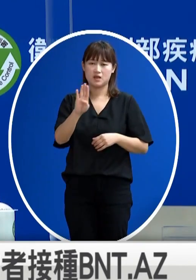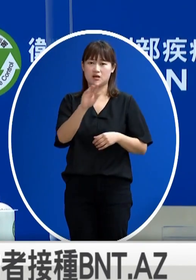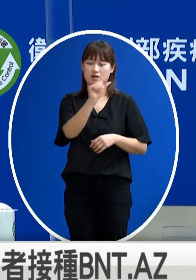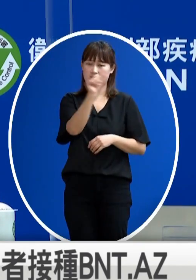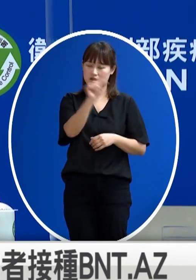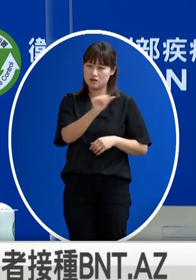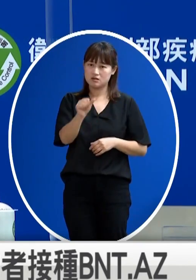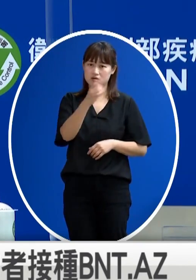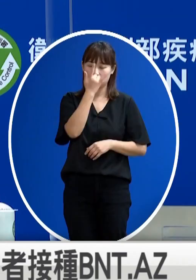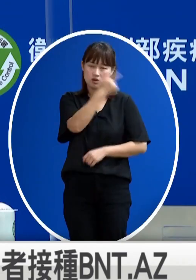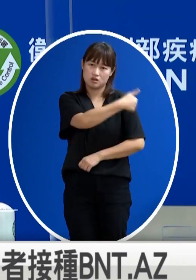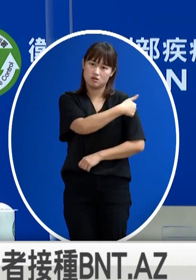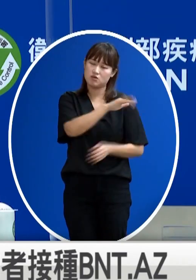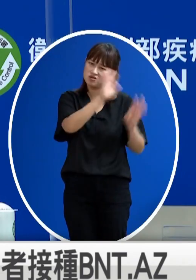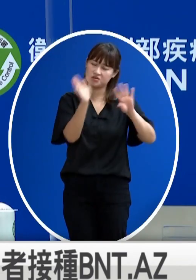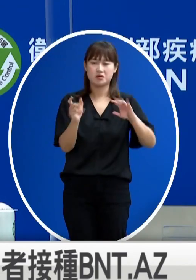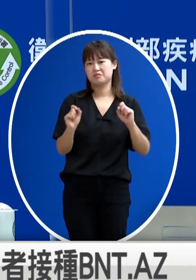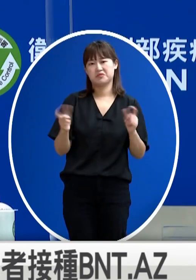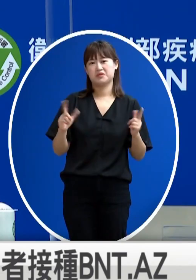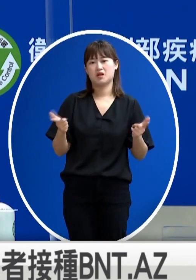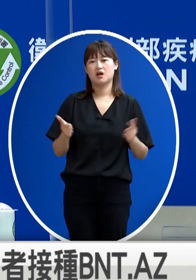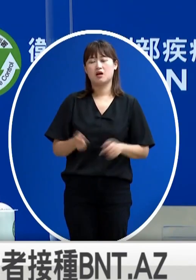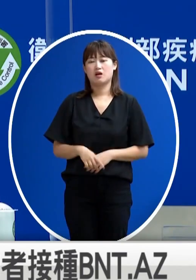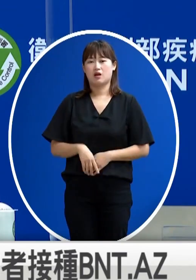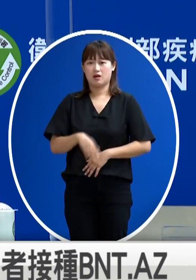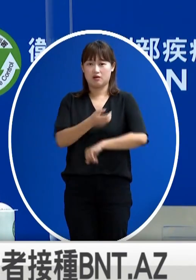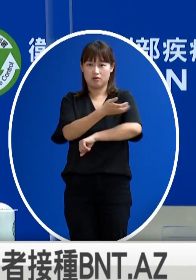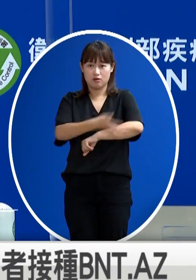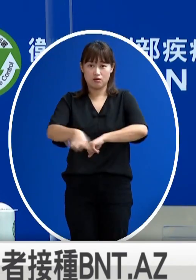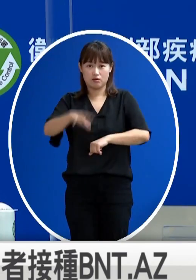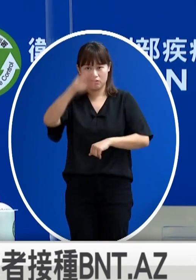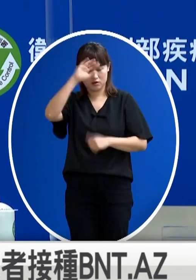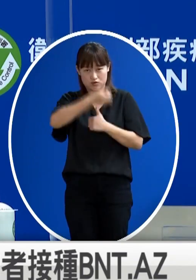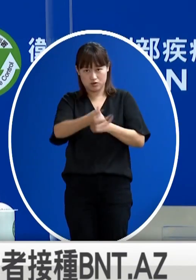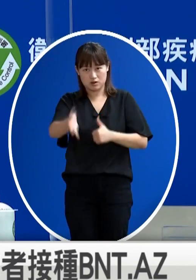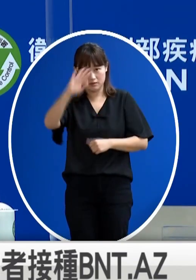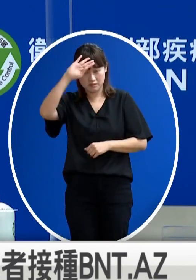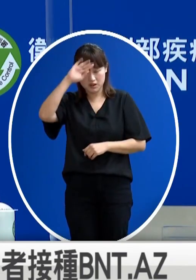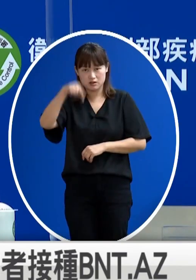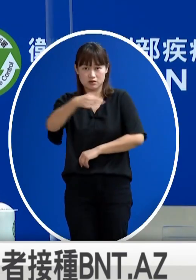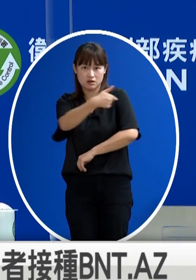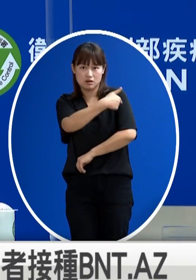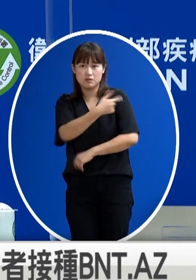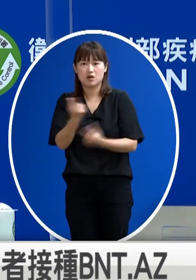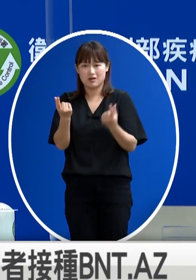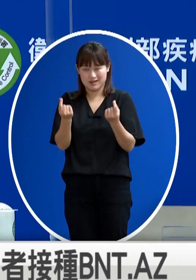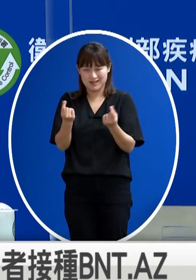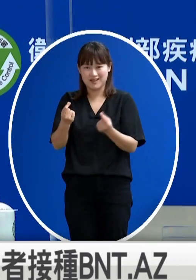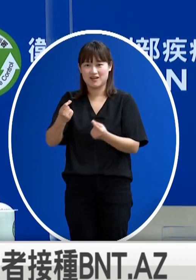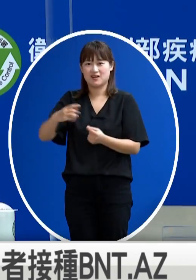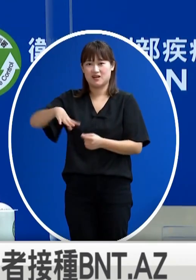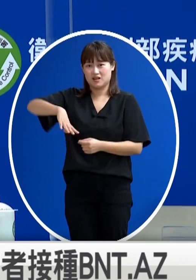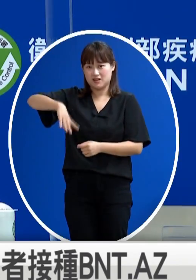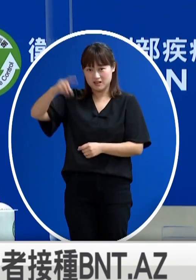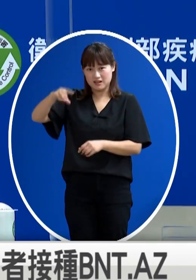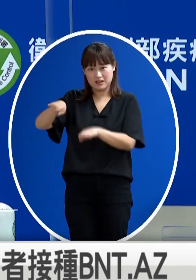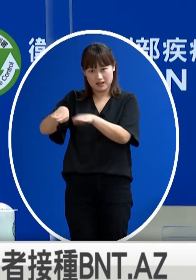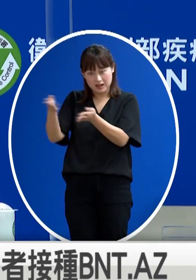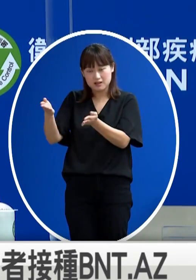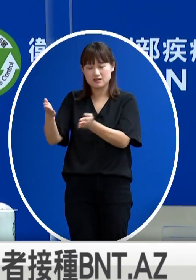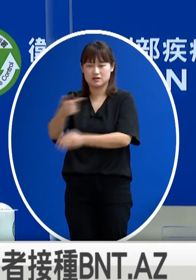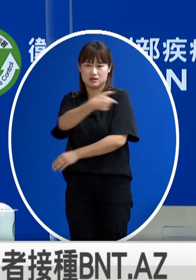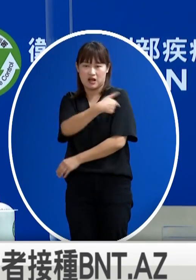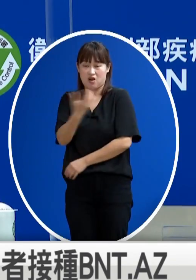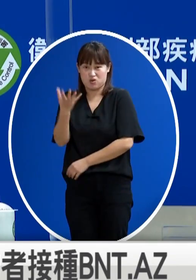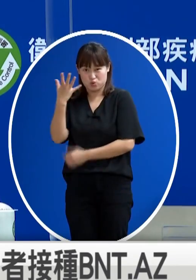感疫苗在第二个月就会掉下来哦，所以它其实有不同的 没有说流感疫苗一定对最好，它那个模